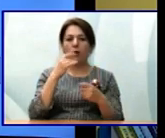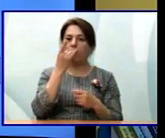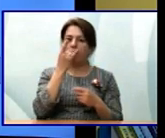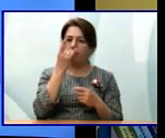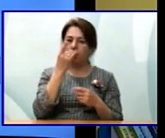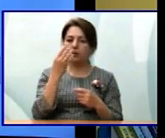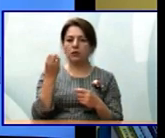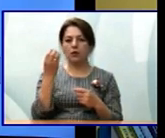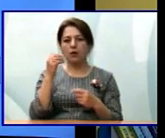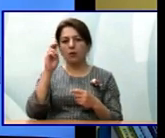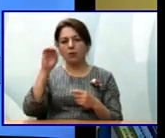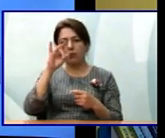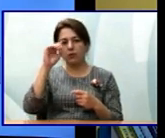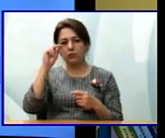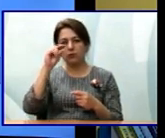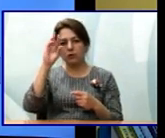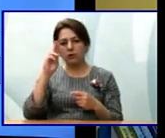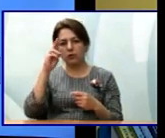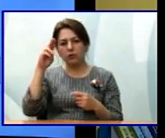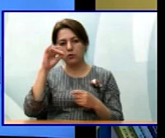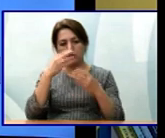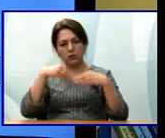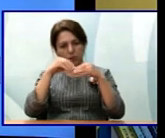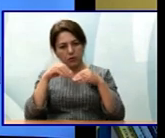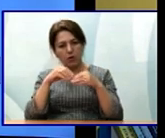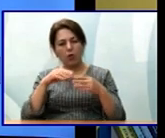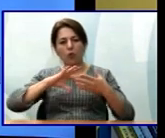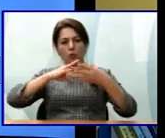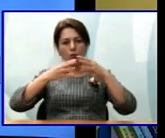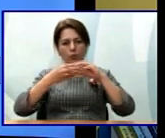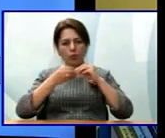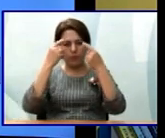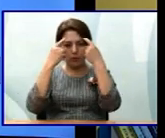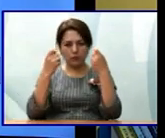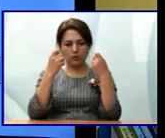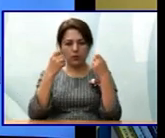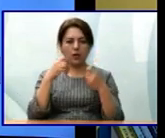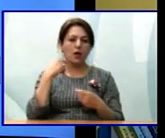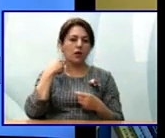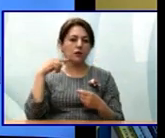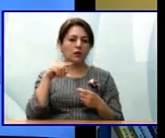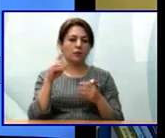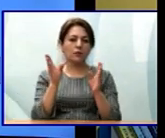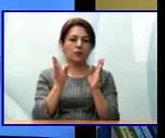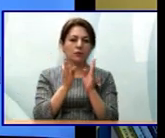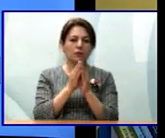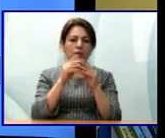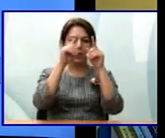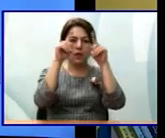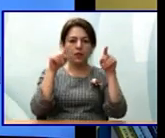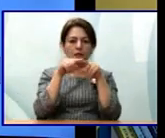qovoqdoshlar hamda burchoqdoshlar uchun bo'lgan umumiy ma'lumotlarni raqamlar bilan